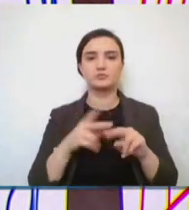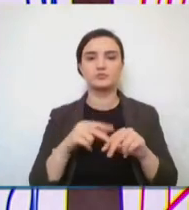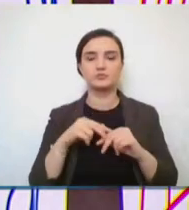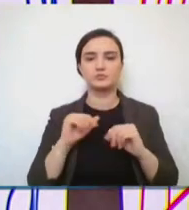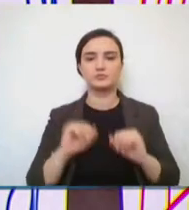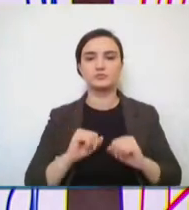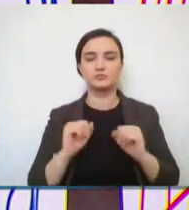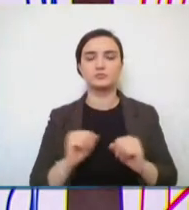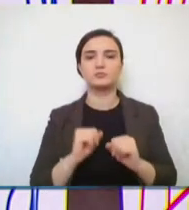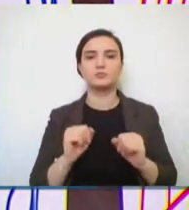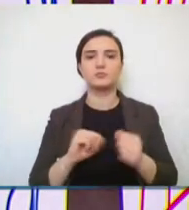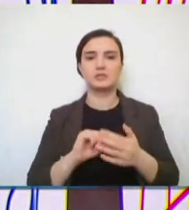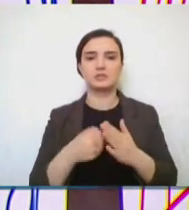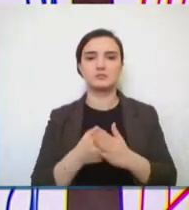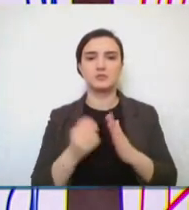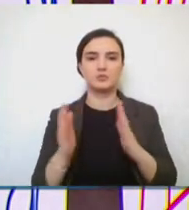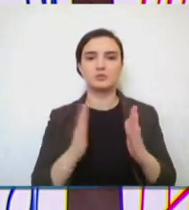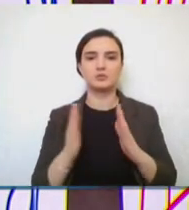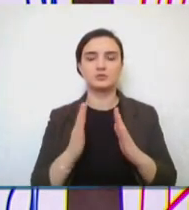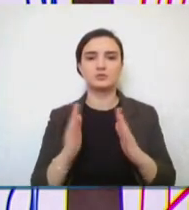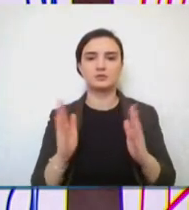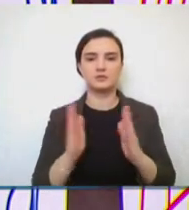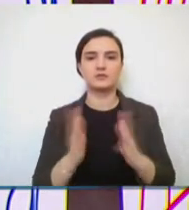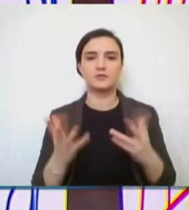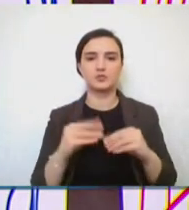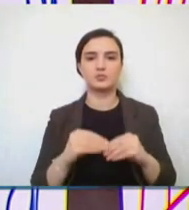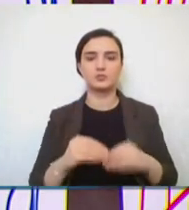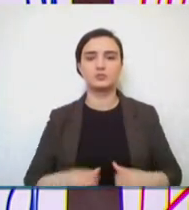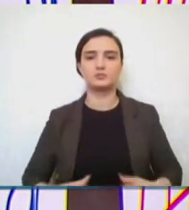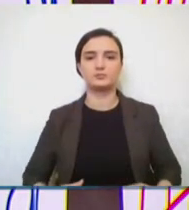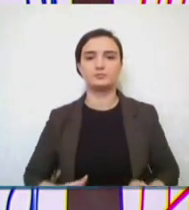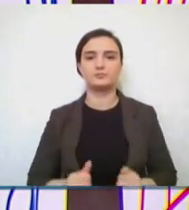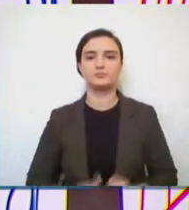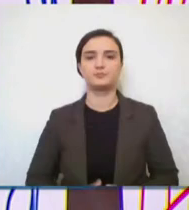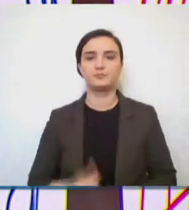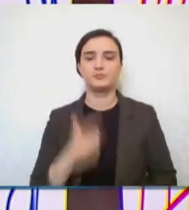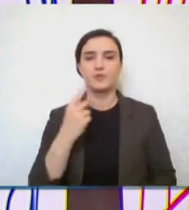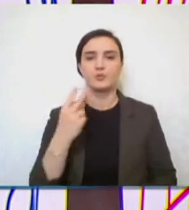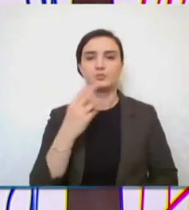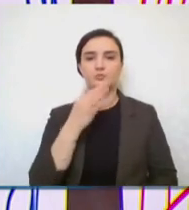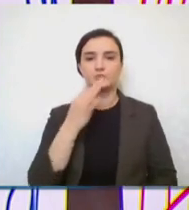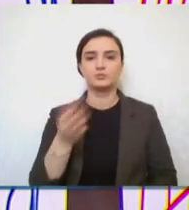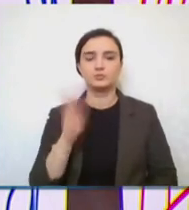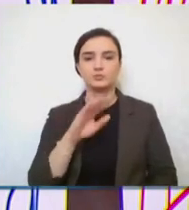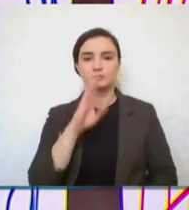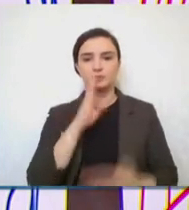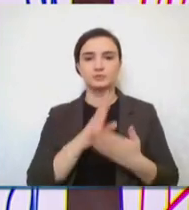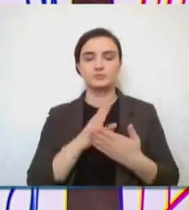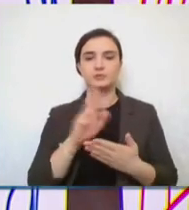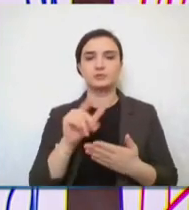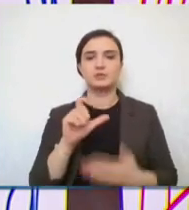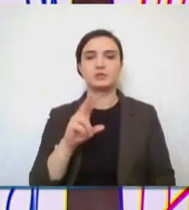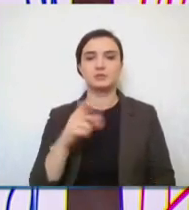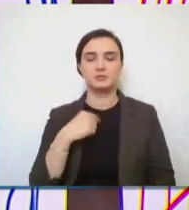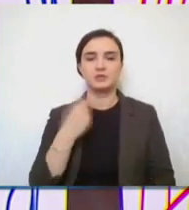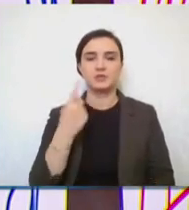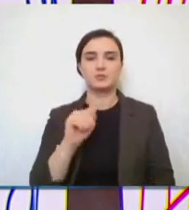მაქსიმალურად და მაყურებელს უპასუხოთ. მოდით პირდაპირ ეთერში და ელე მე დაგიბრუნდებით